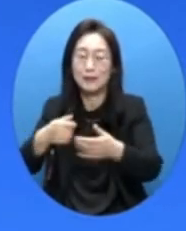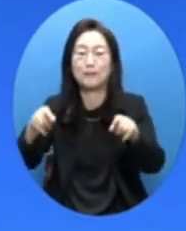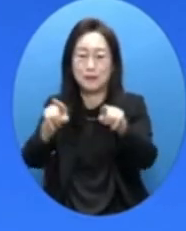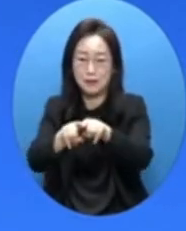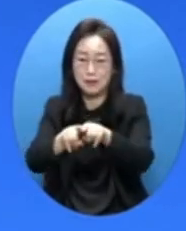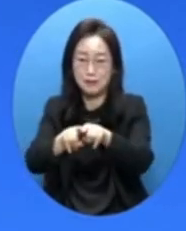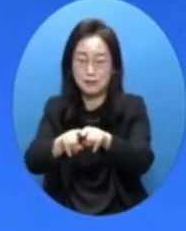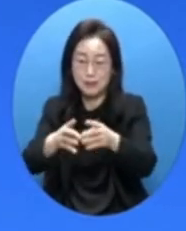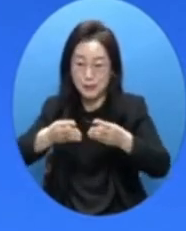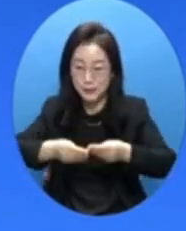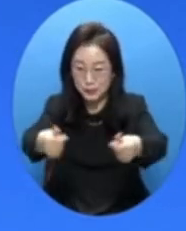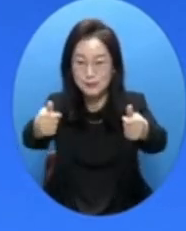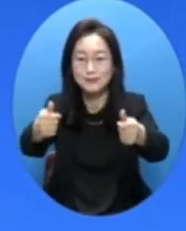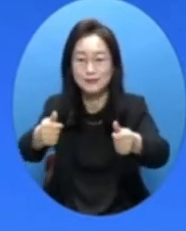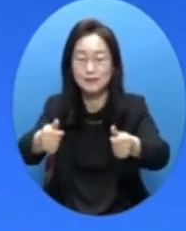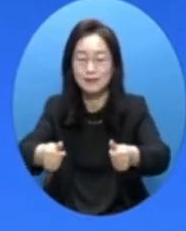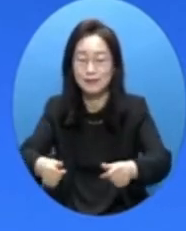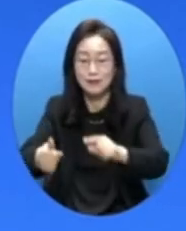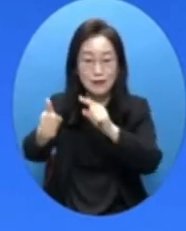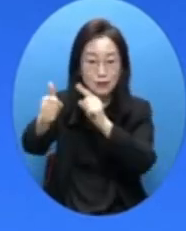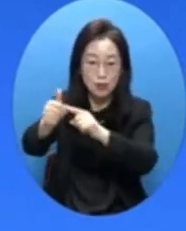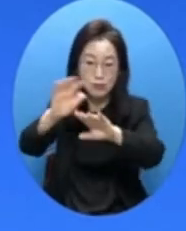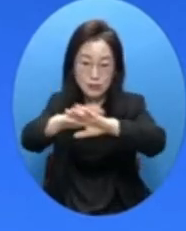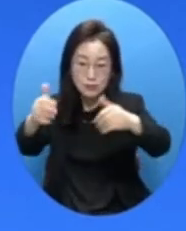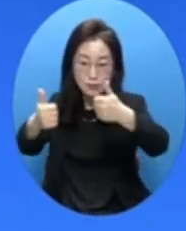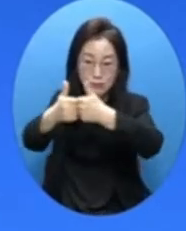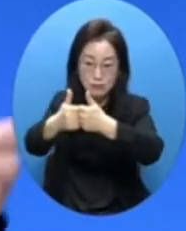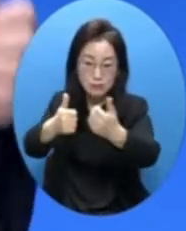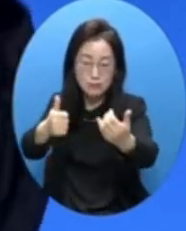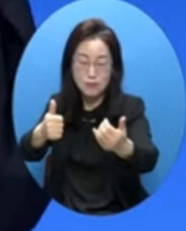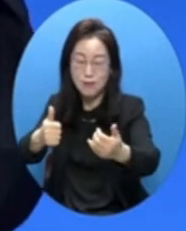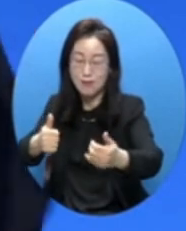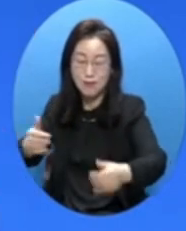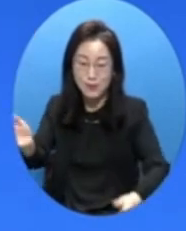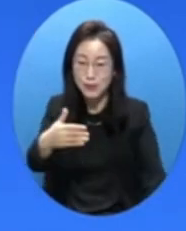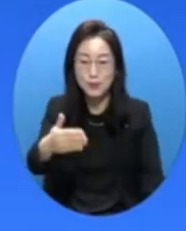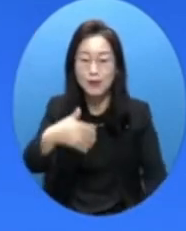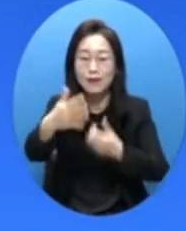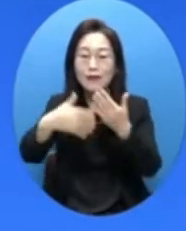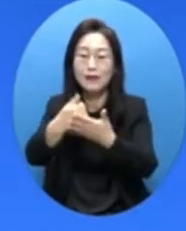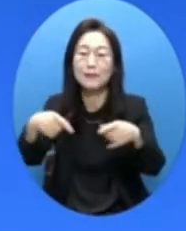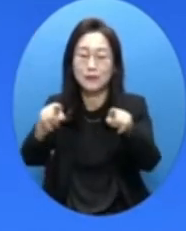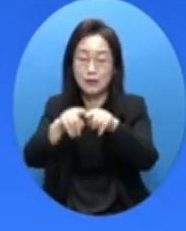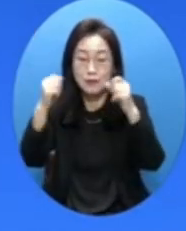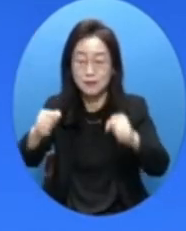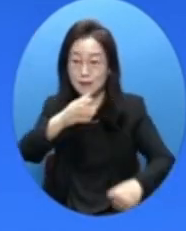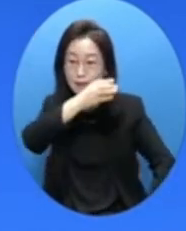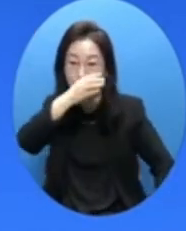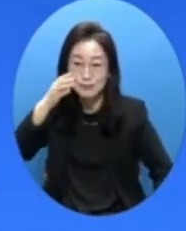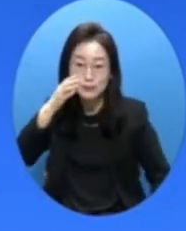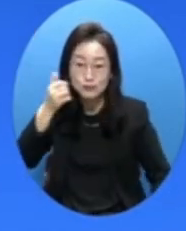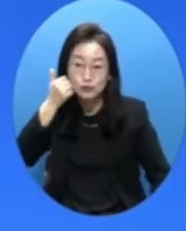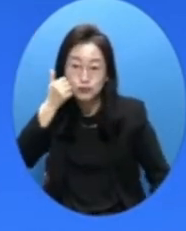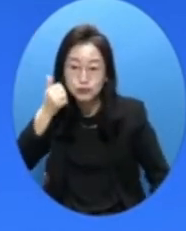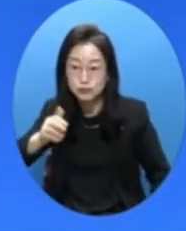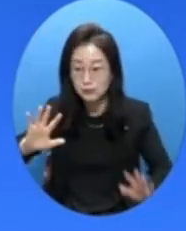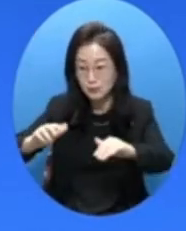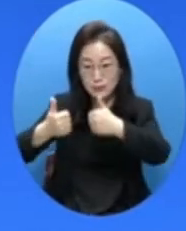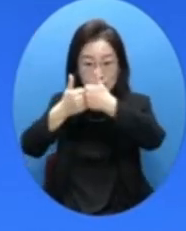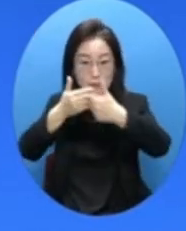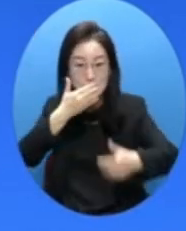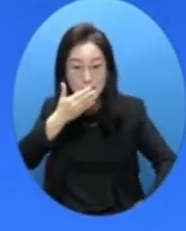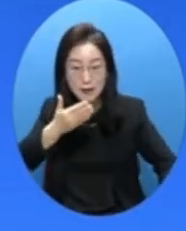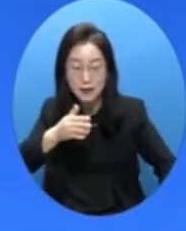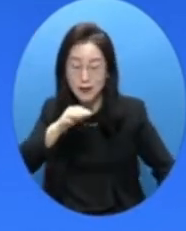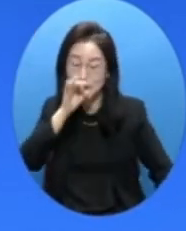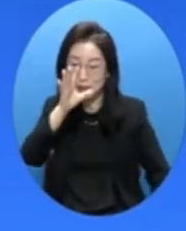그들을 진멸할 것이다. 너를 대적할 자가 없으리라. 하나님이 우리와 함께 하시는데 감히 누가 우리를 대적할 수 있겠습니까?